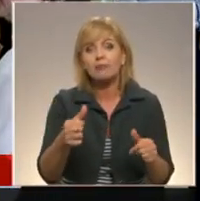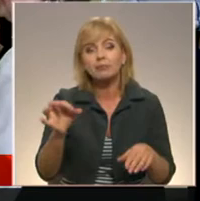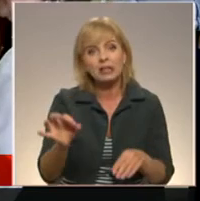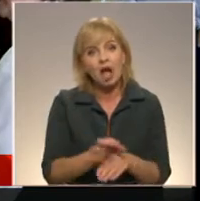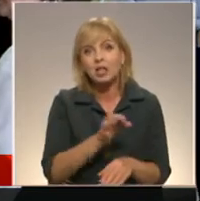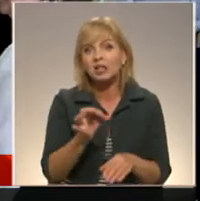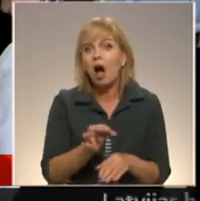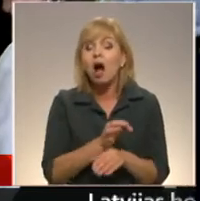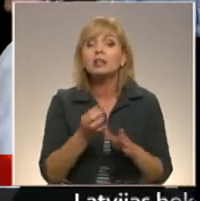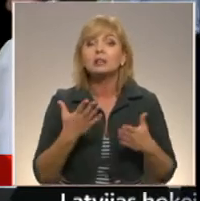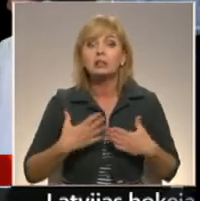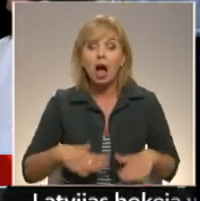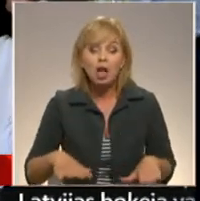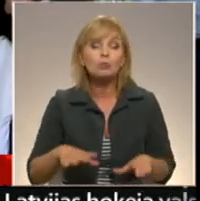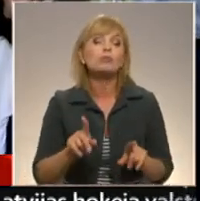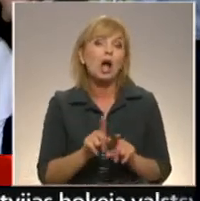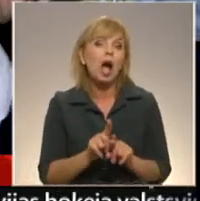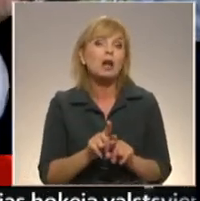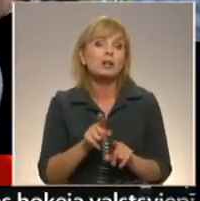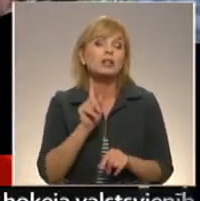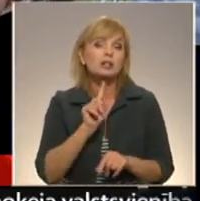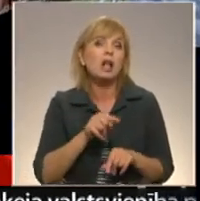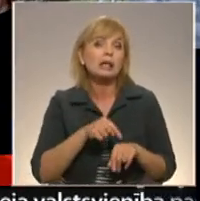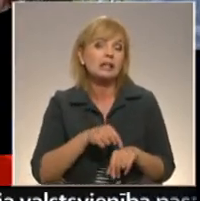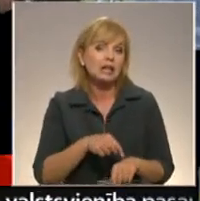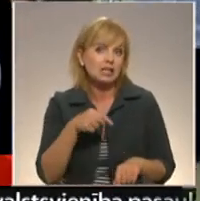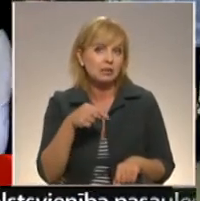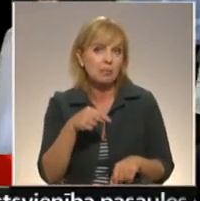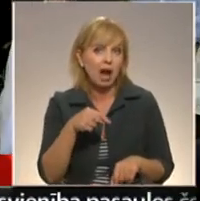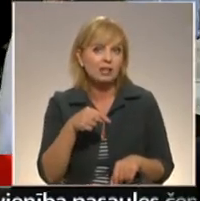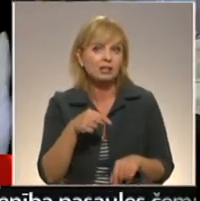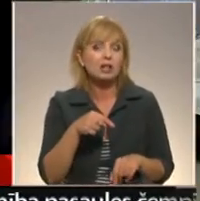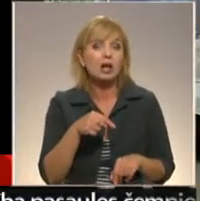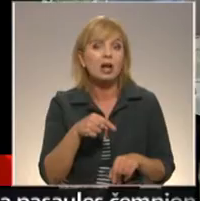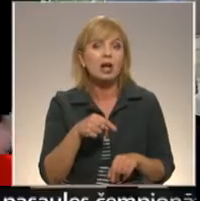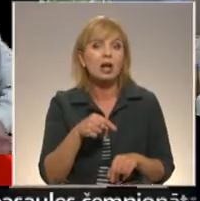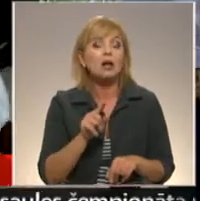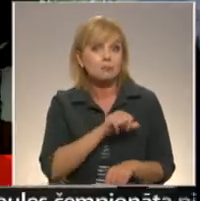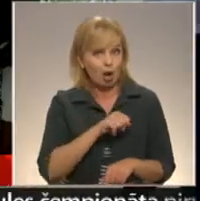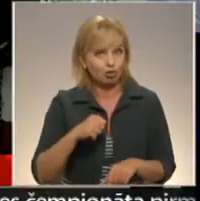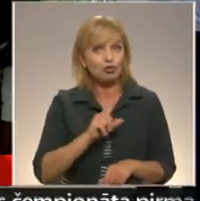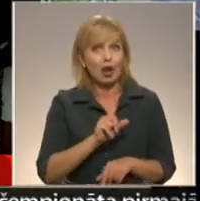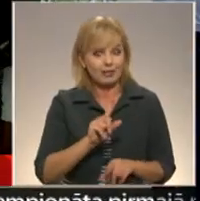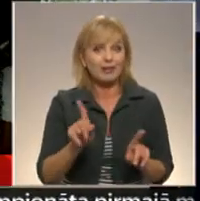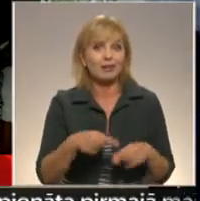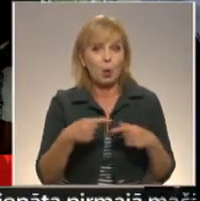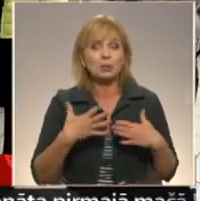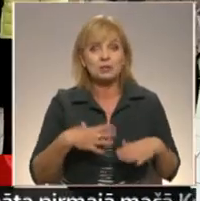tērpus. Un acīm redzot, tas atstāja zinām iespaidu. Pašai arī ir tautas tērps?